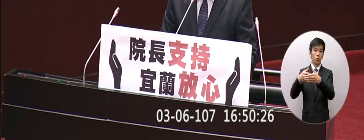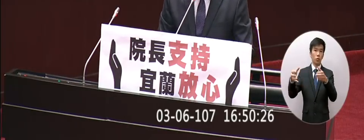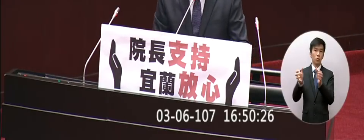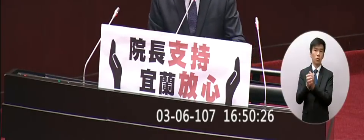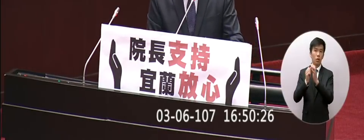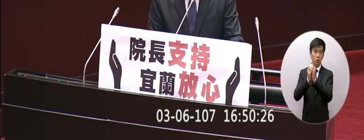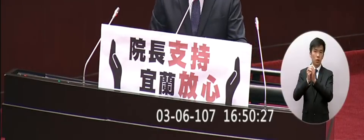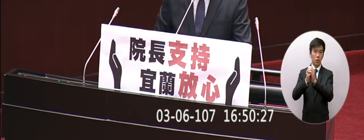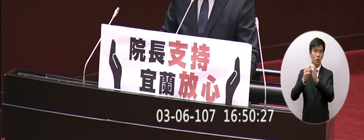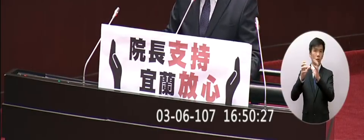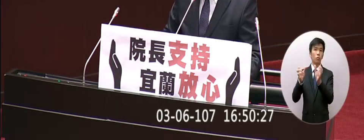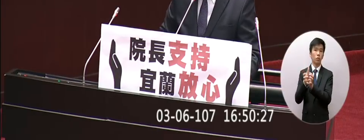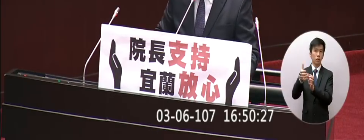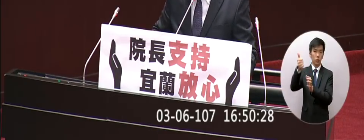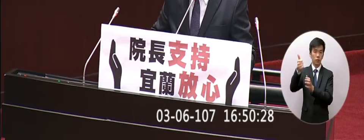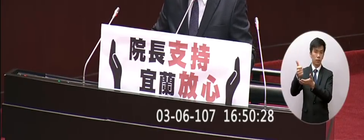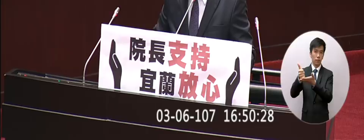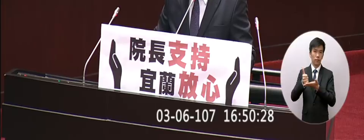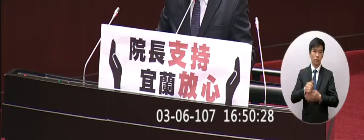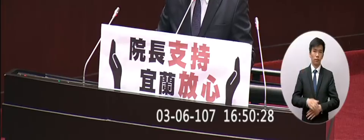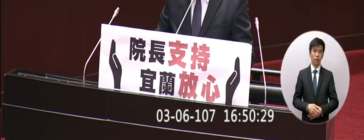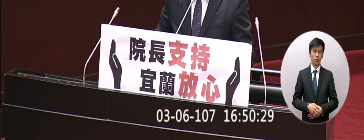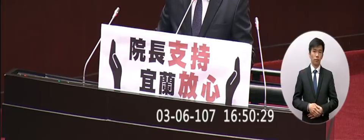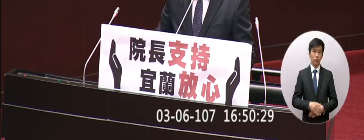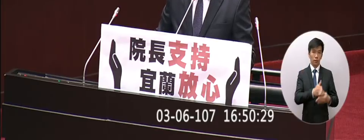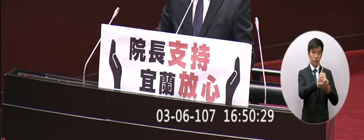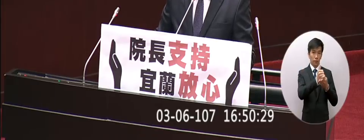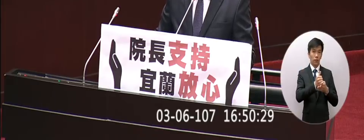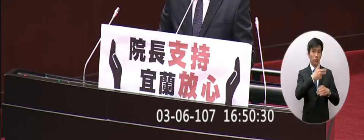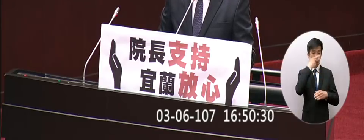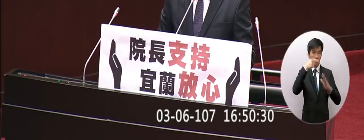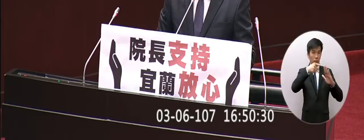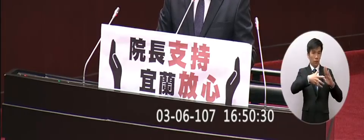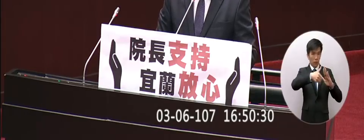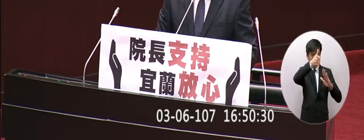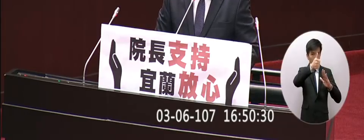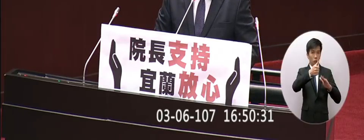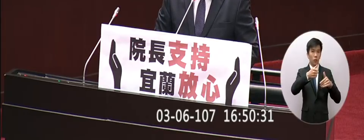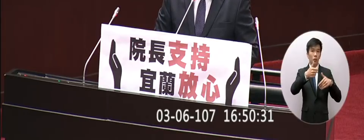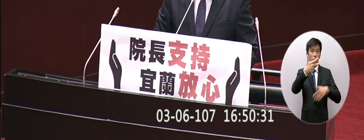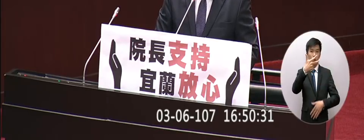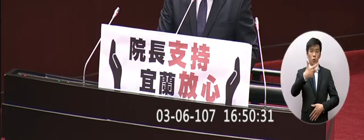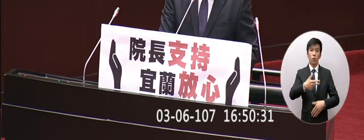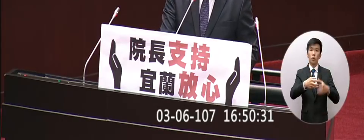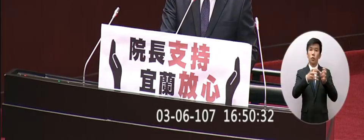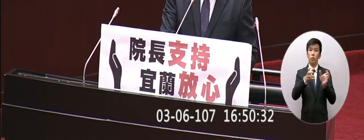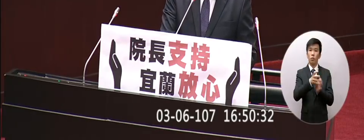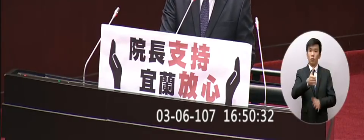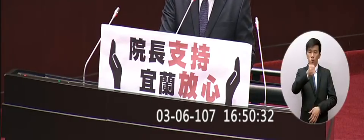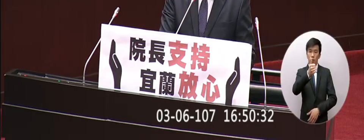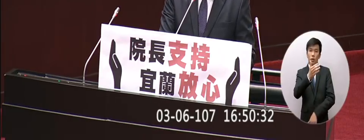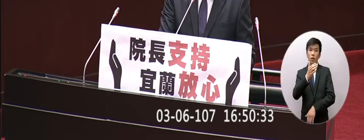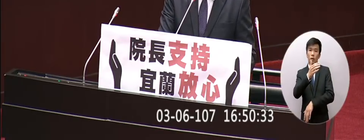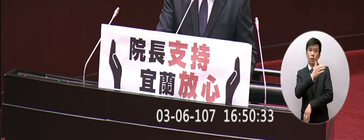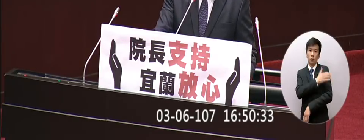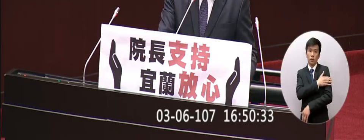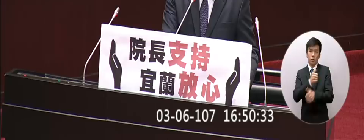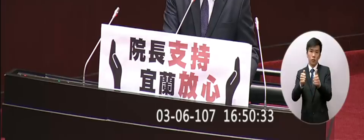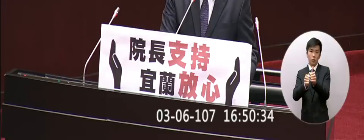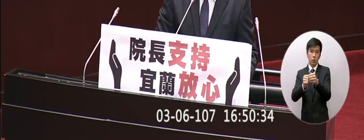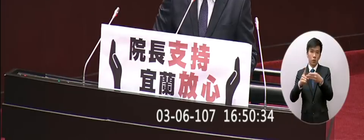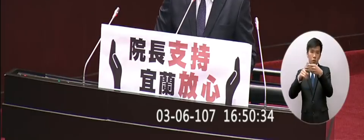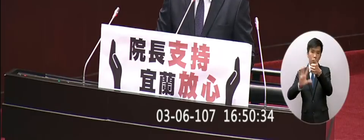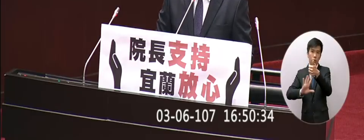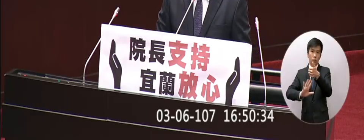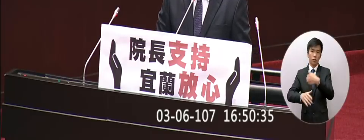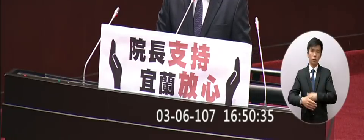委。 好，请赖院长、许部长、贺陈部长，还有陈副主委。